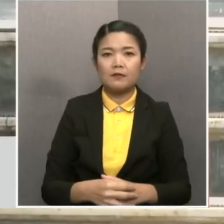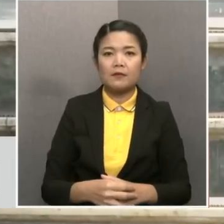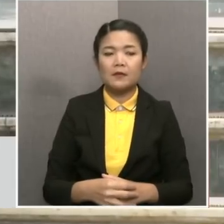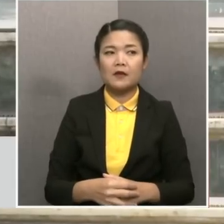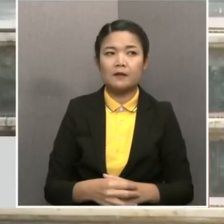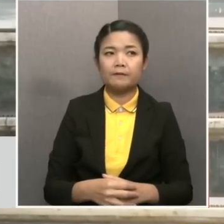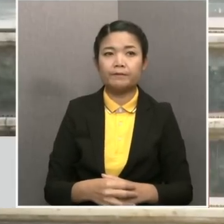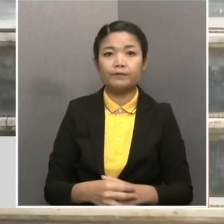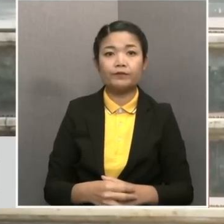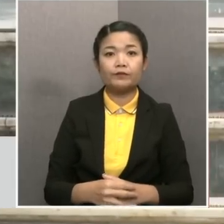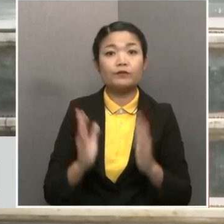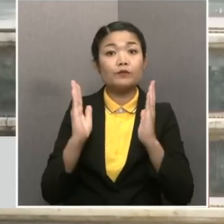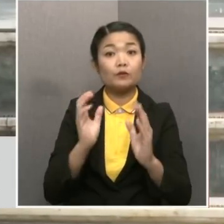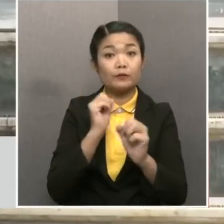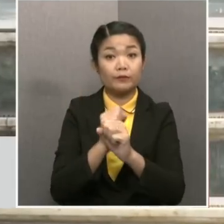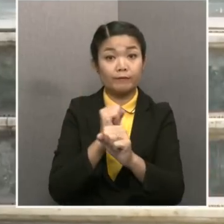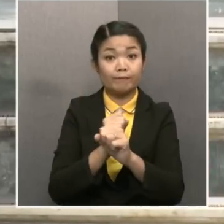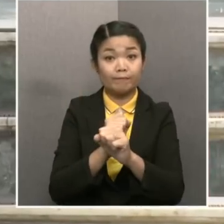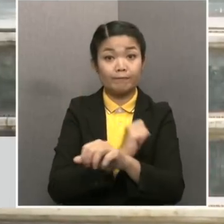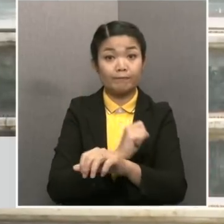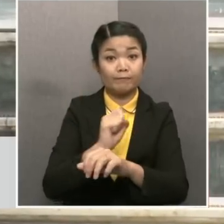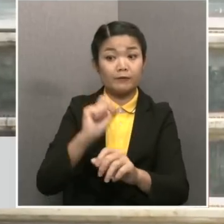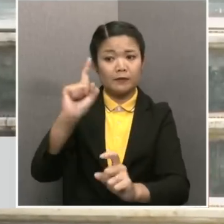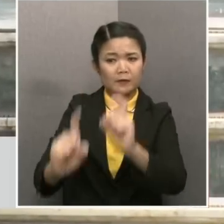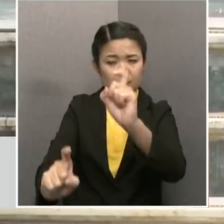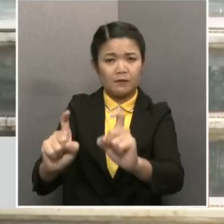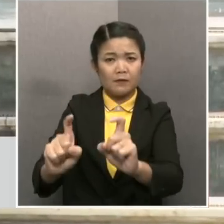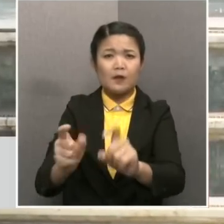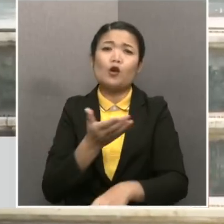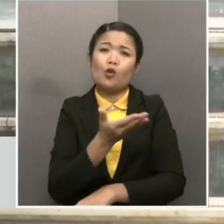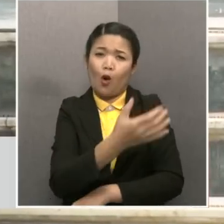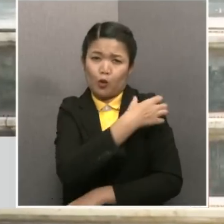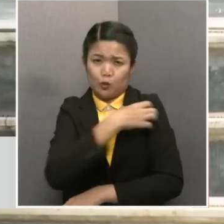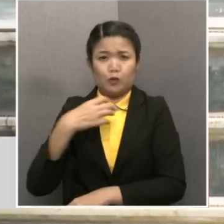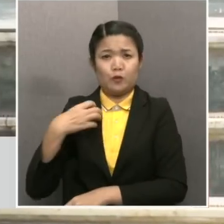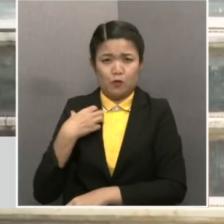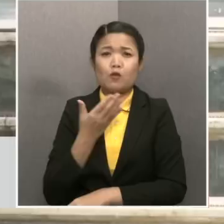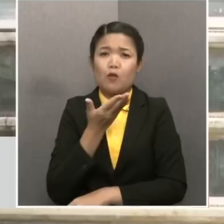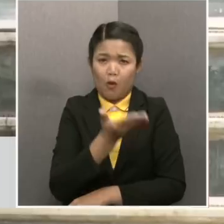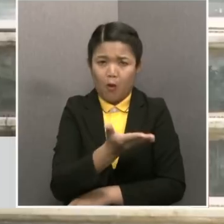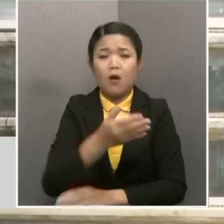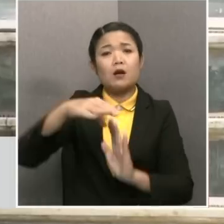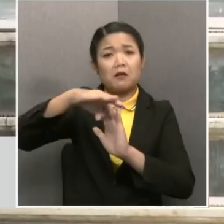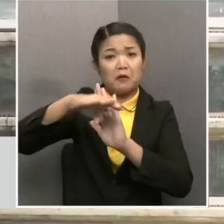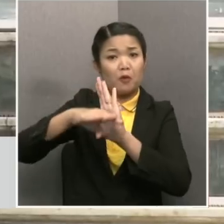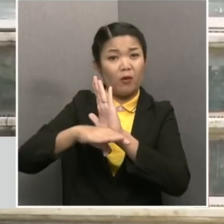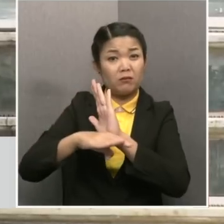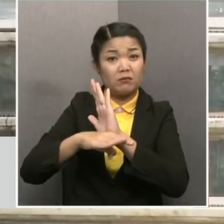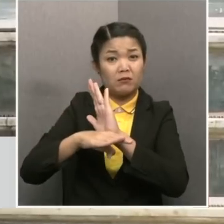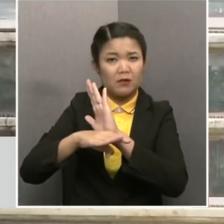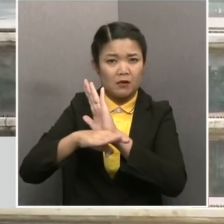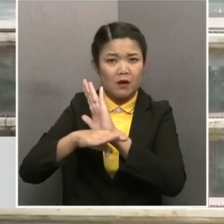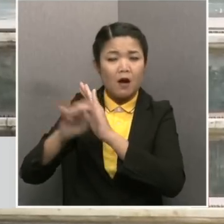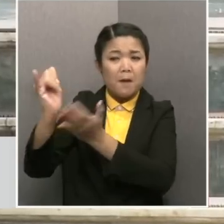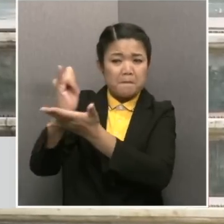คนงานที่เสียชีวิตนะครับก็ขอร้องท่านไปว่าขอให้มีขั้นตอนในการที่จะเอากลับมาที่